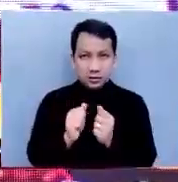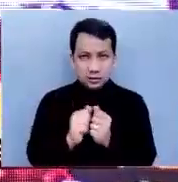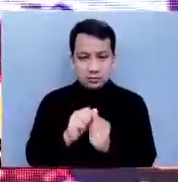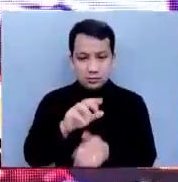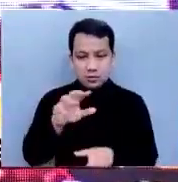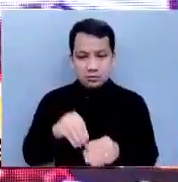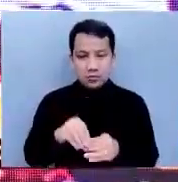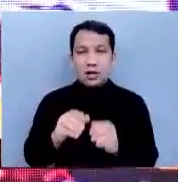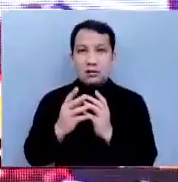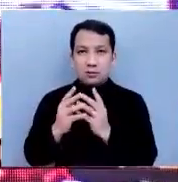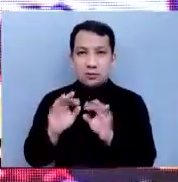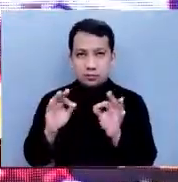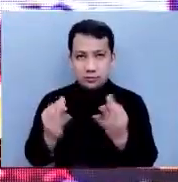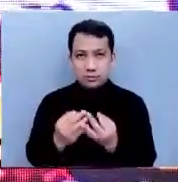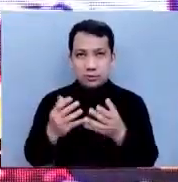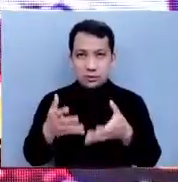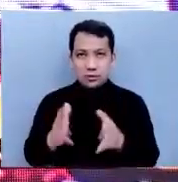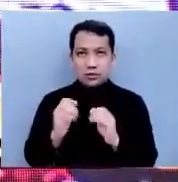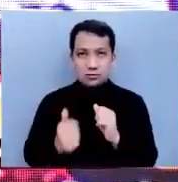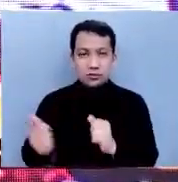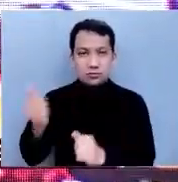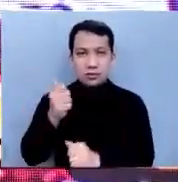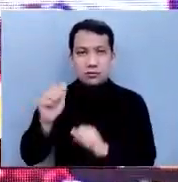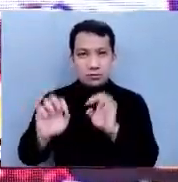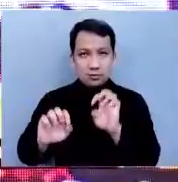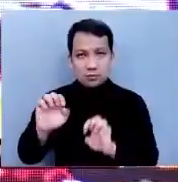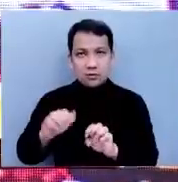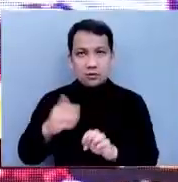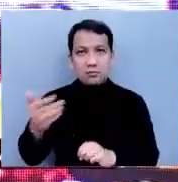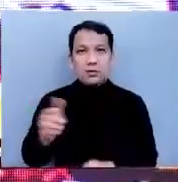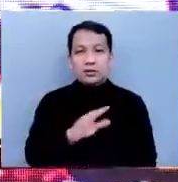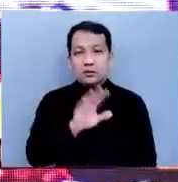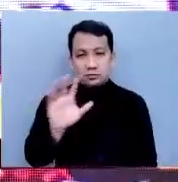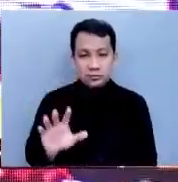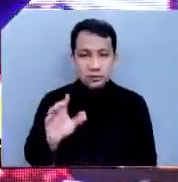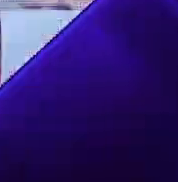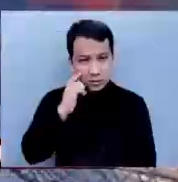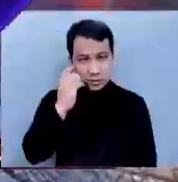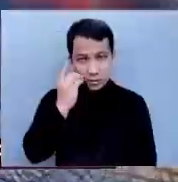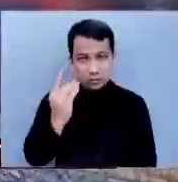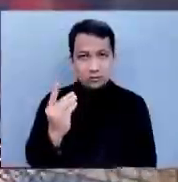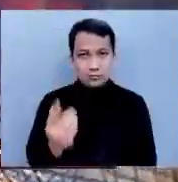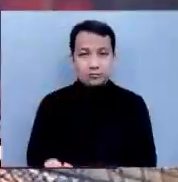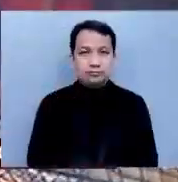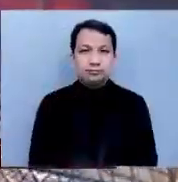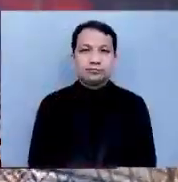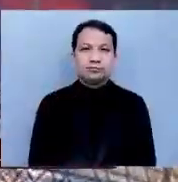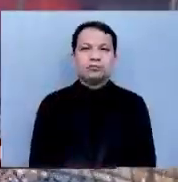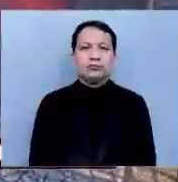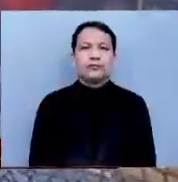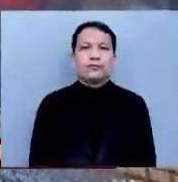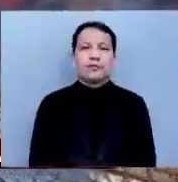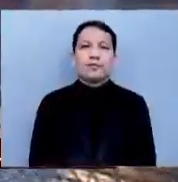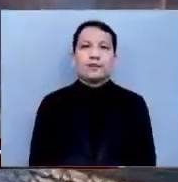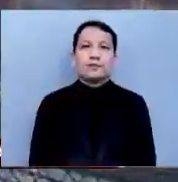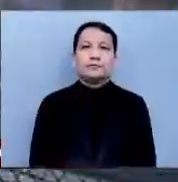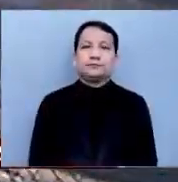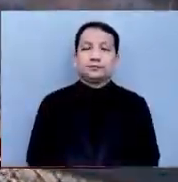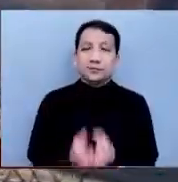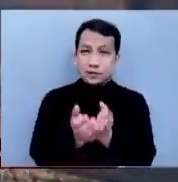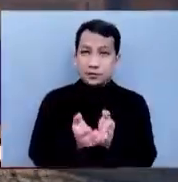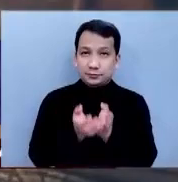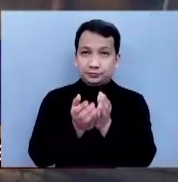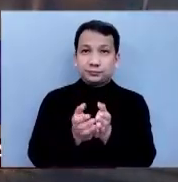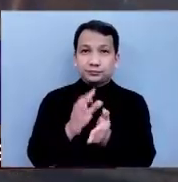mga pamilya kung papasa sila sa evaluation. Nasa frontline ng balitang yan, Gary De Leon. isang barkong may sakay na